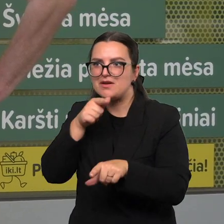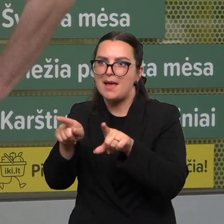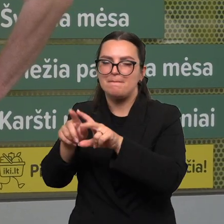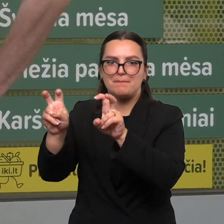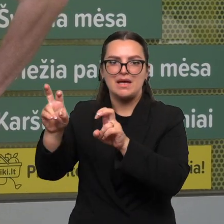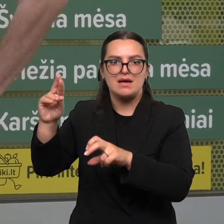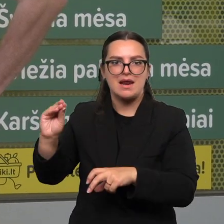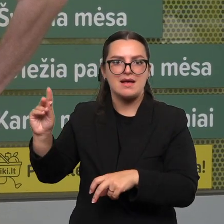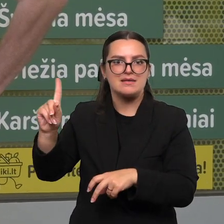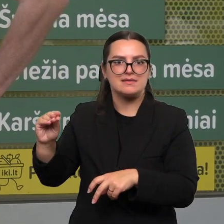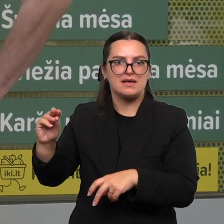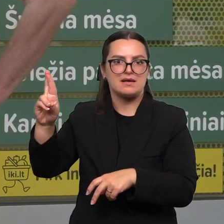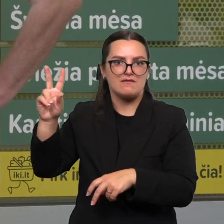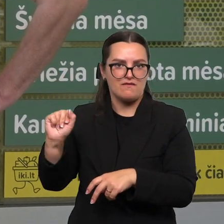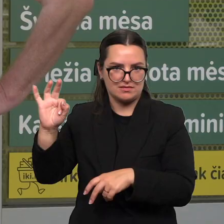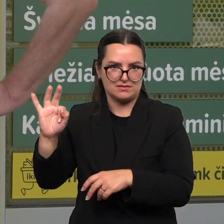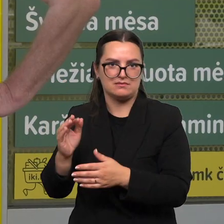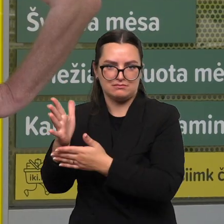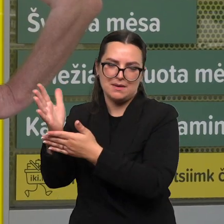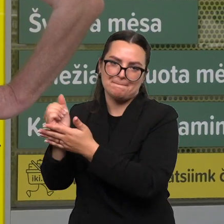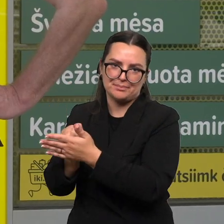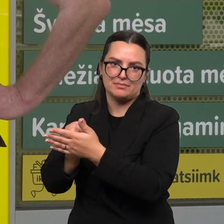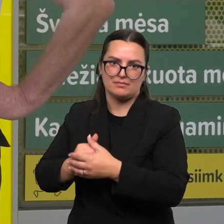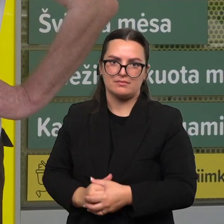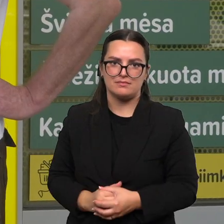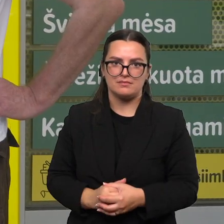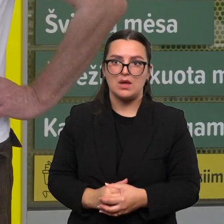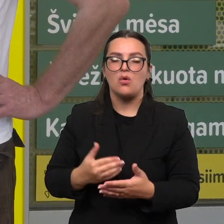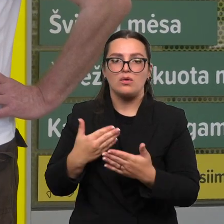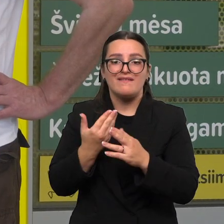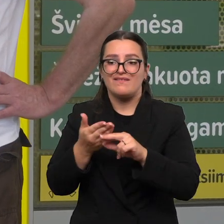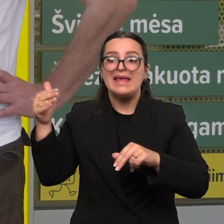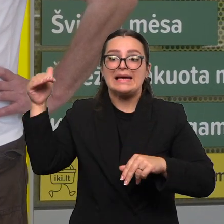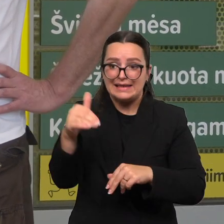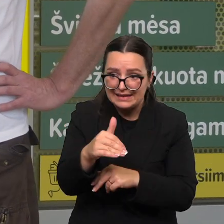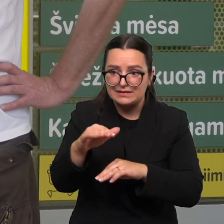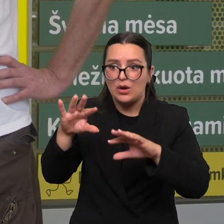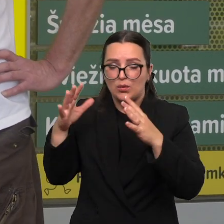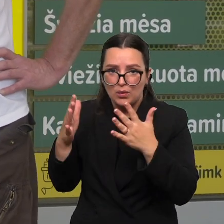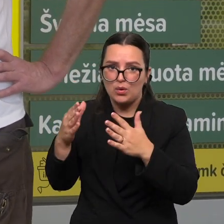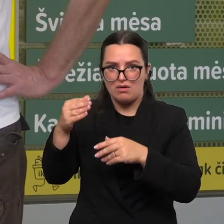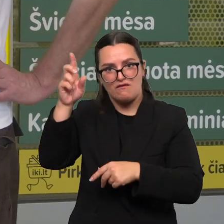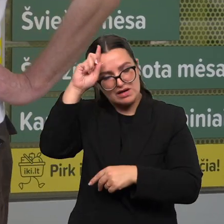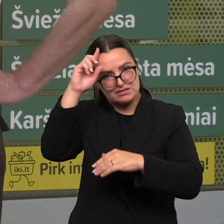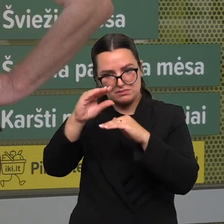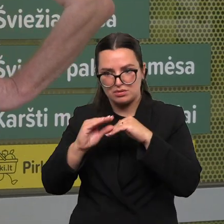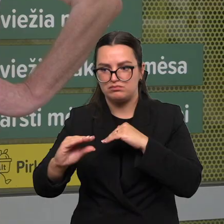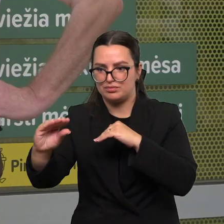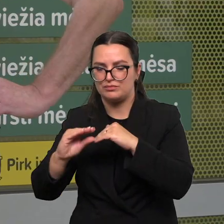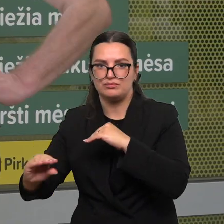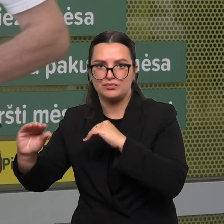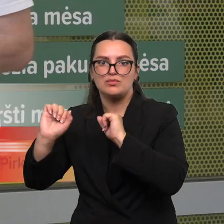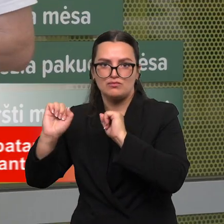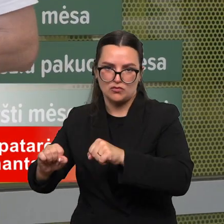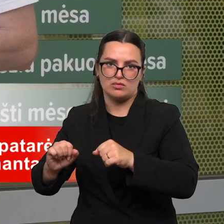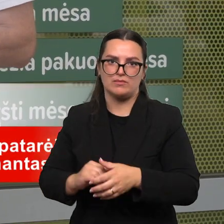garantuoja tiekėjams, kad su jumis valstybė atsiskaitys, nes tai krizės metų problema. Krizės metų problema, jinai